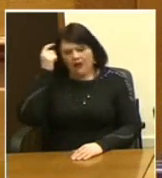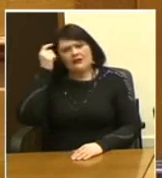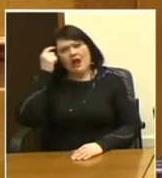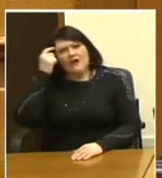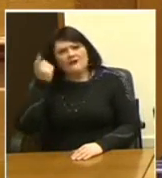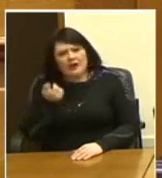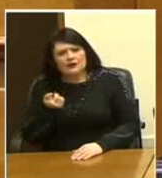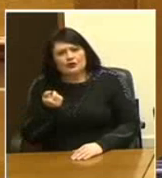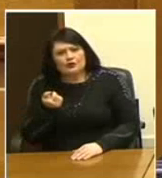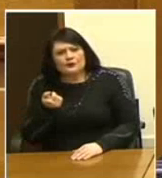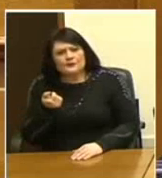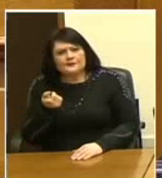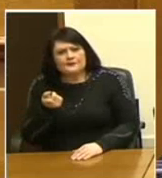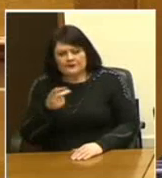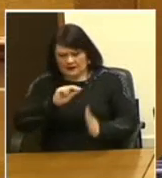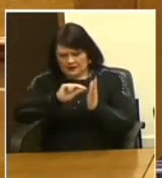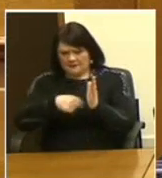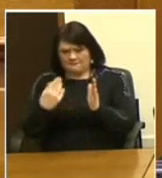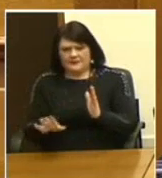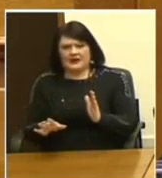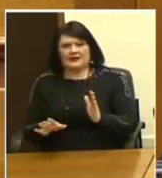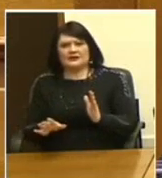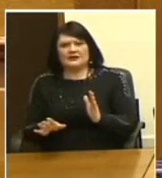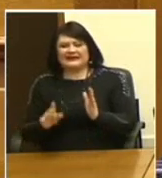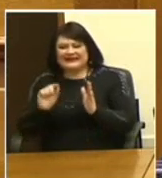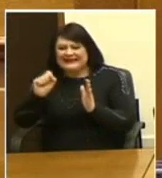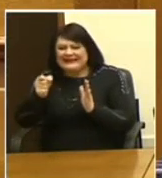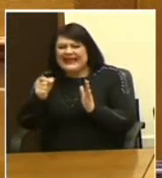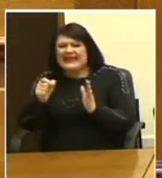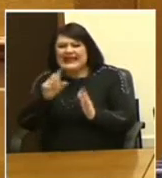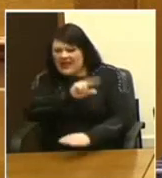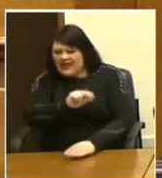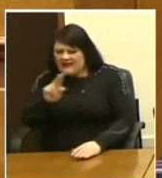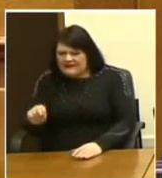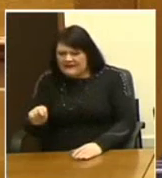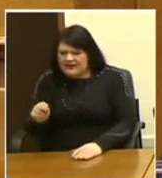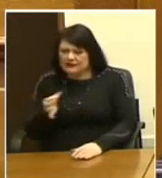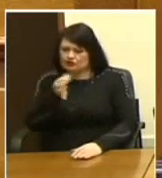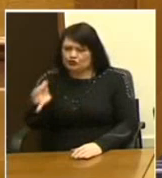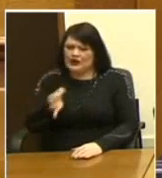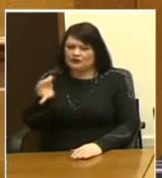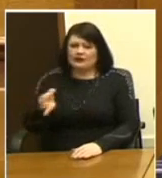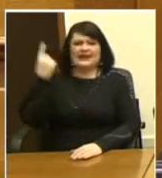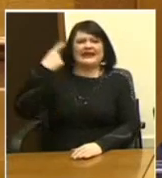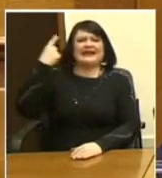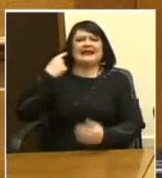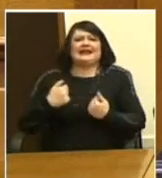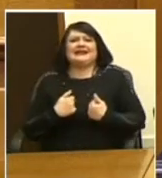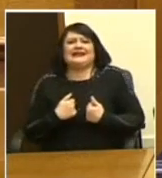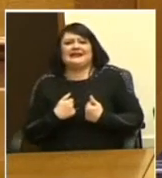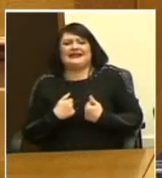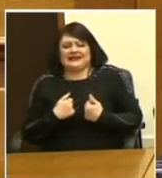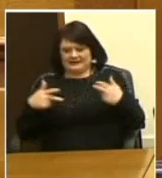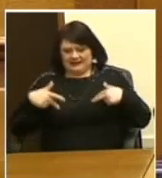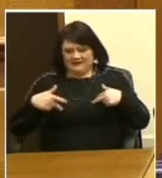ότι υπογράφεται και την τελευταία τελεία όλων όσων λέει. Η κριτική σας, η κριτική που ασκείτε στην